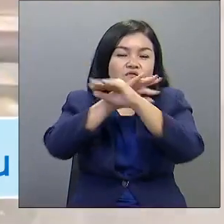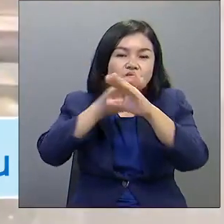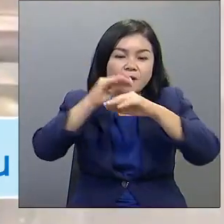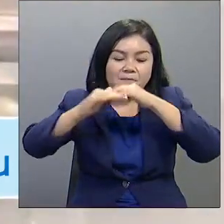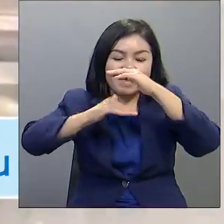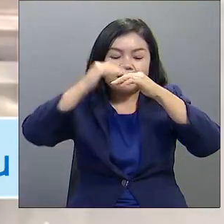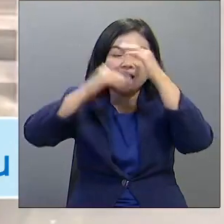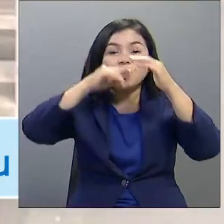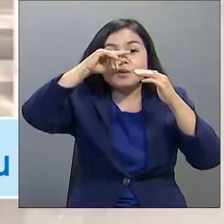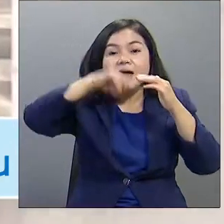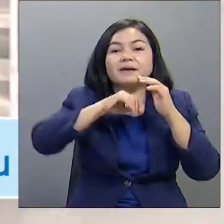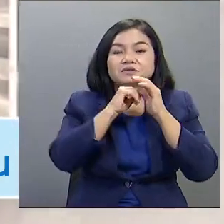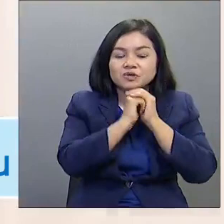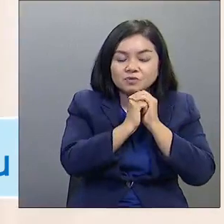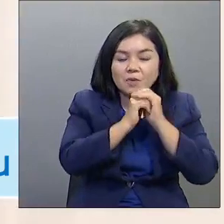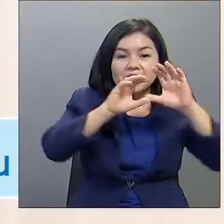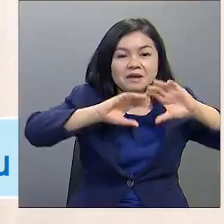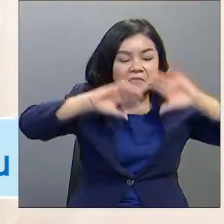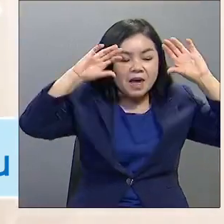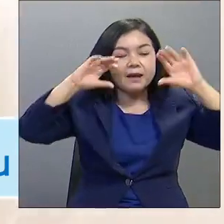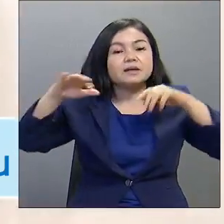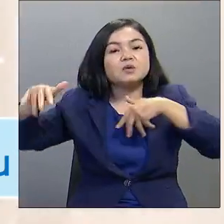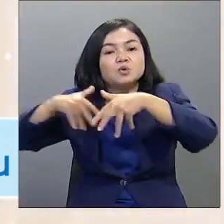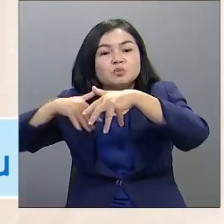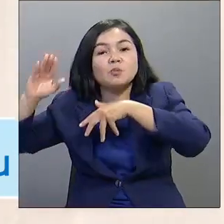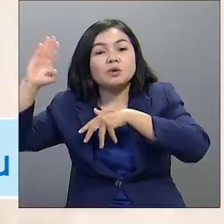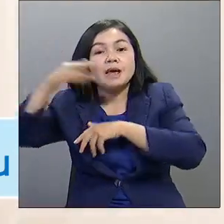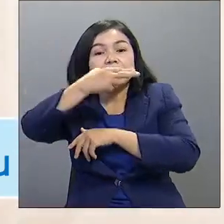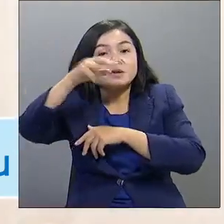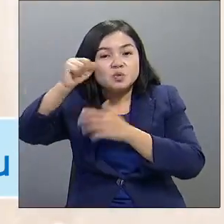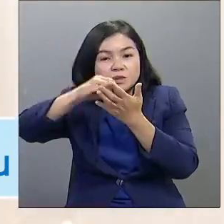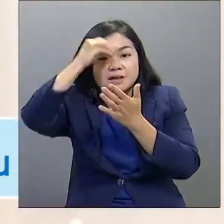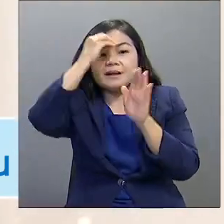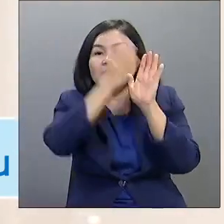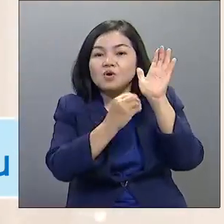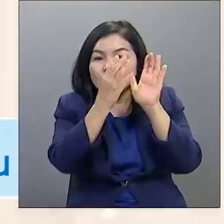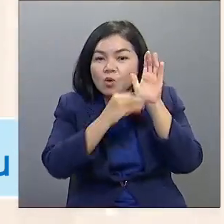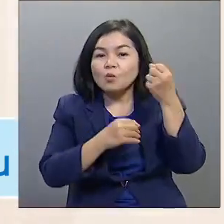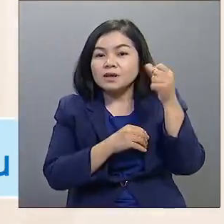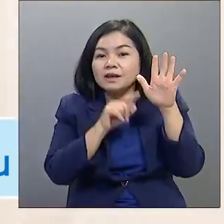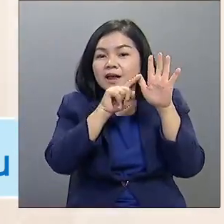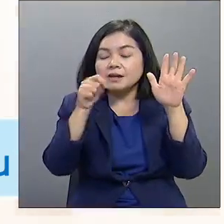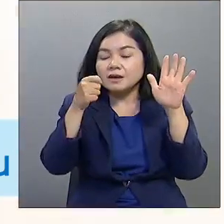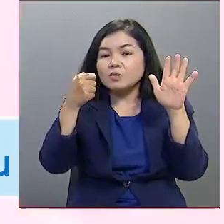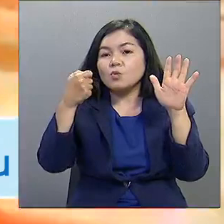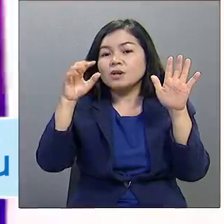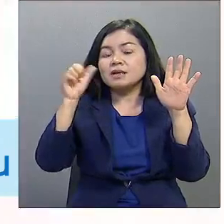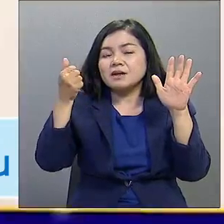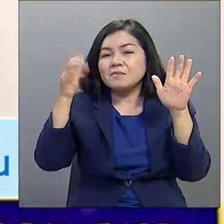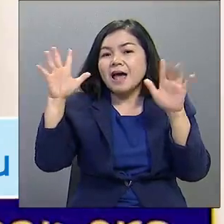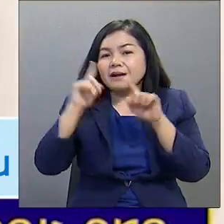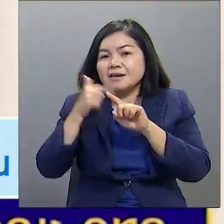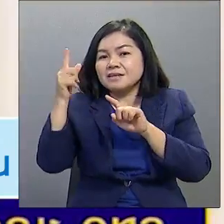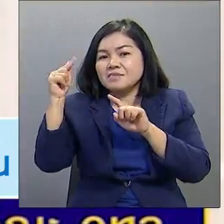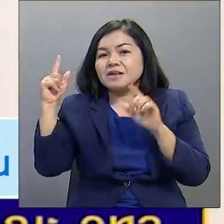าทั้งไทยจีนในภาครัฐแล้วก็ภาคเอกชนค่ะ หลักสูตรนี้เปิดรับสมัครระหว่างวันที่15กันยายนถึงวันที่15พฤศจิกายนนี้นะ